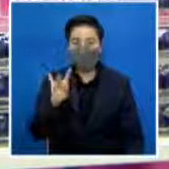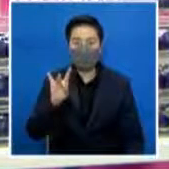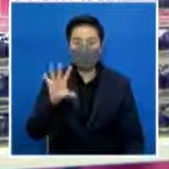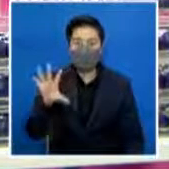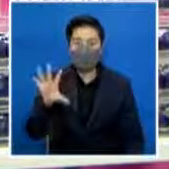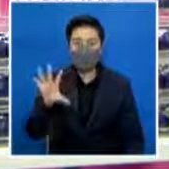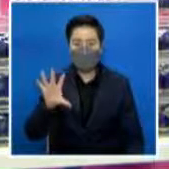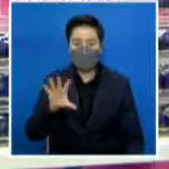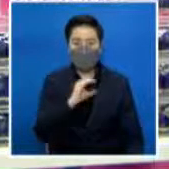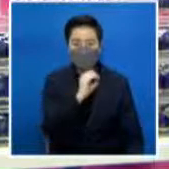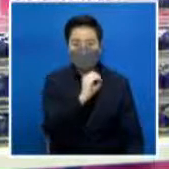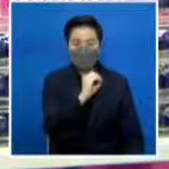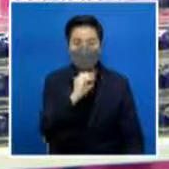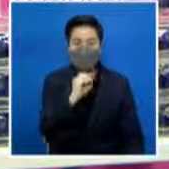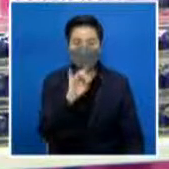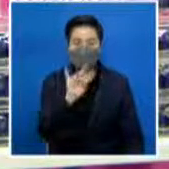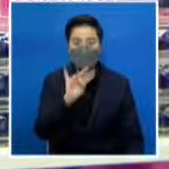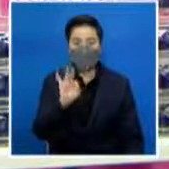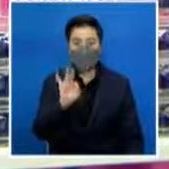0089785